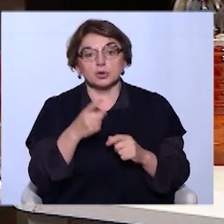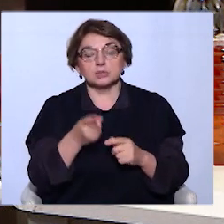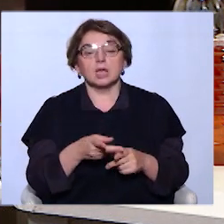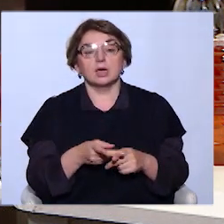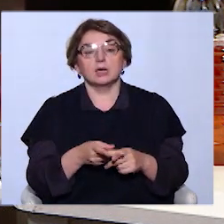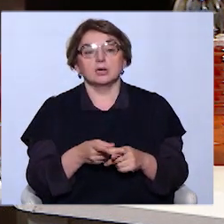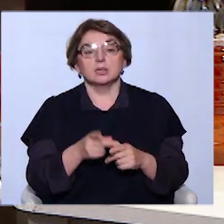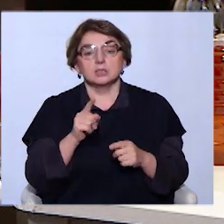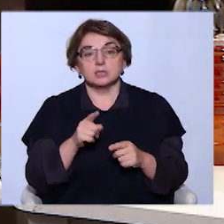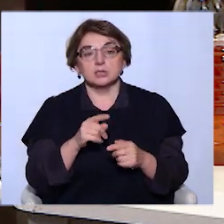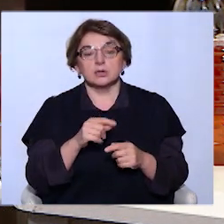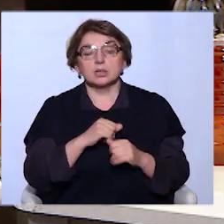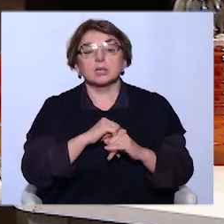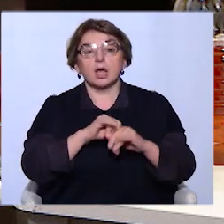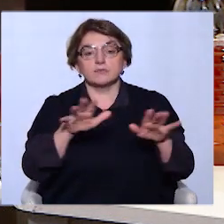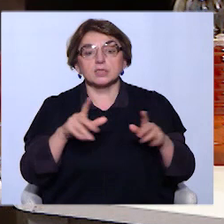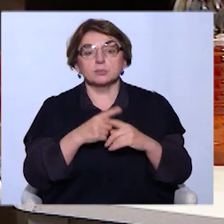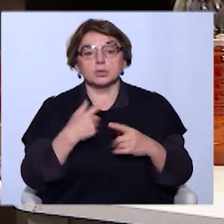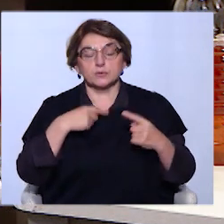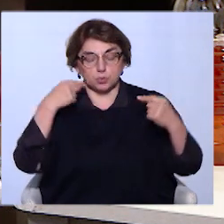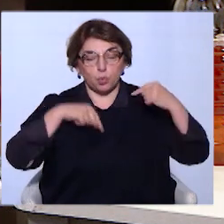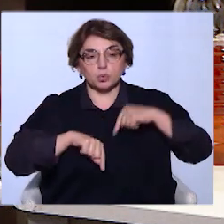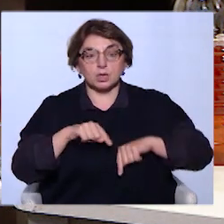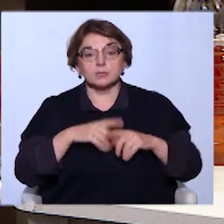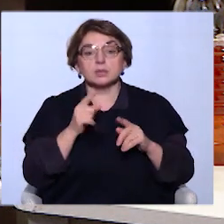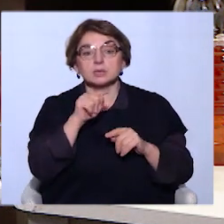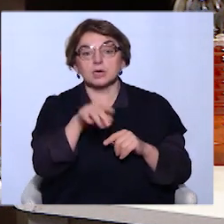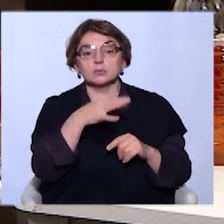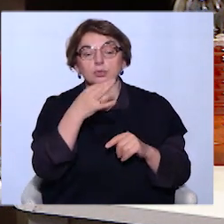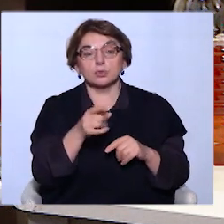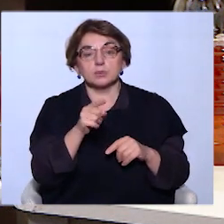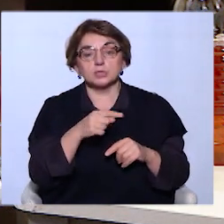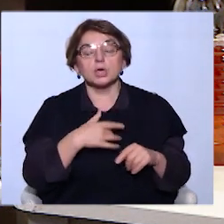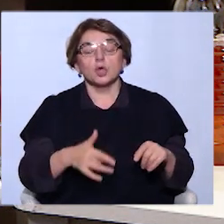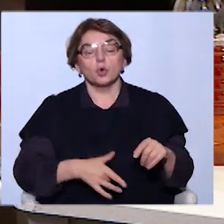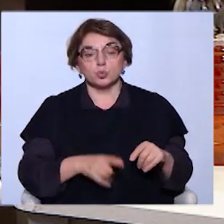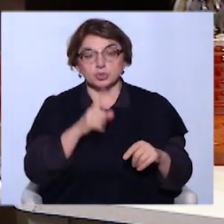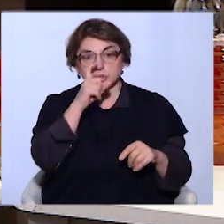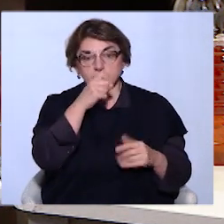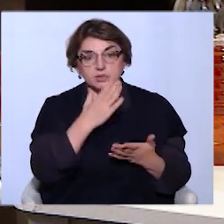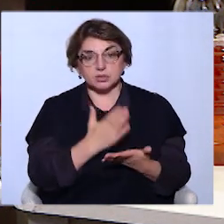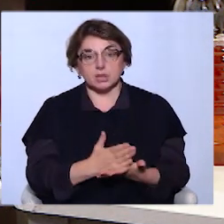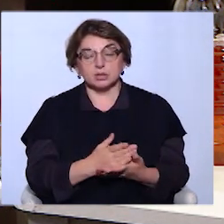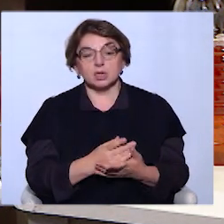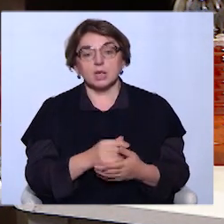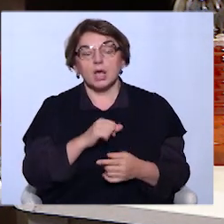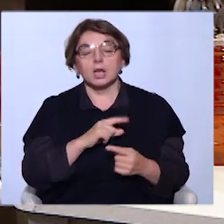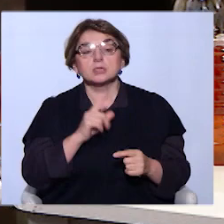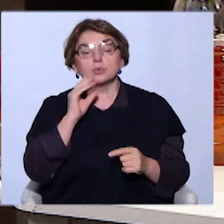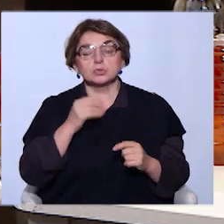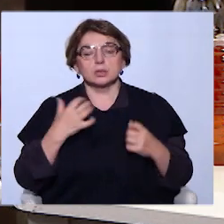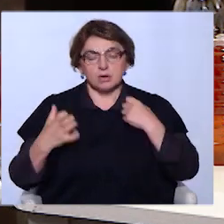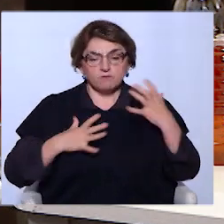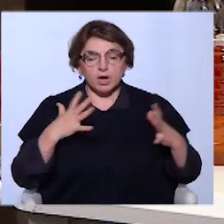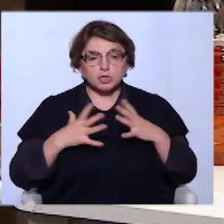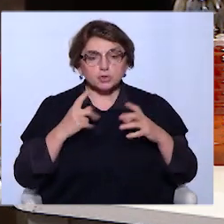და ის გავრცელებულია ჩვენს ორგანიზმში, მიგანიშნებ, რომ შედის კუჭის წვენში, ფიზიკური დატვირთვის დროს